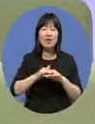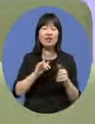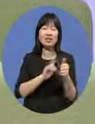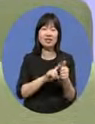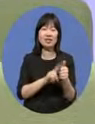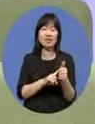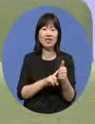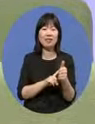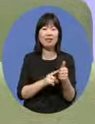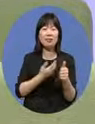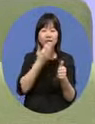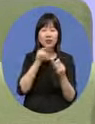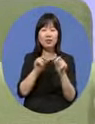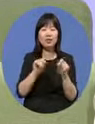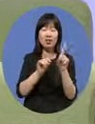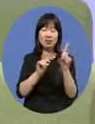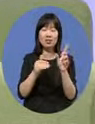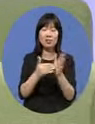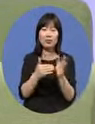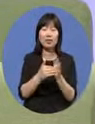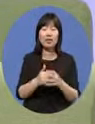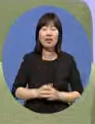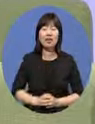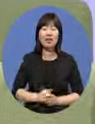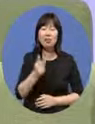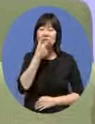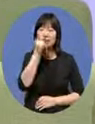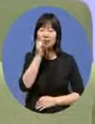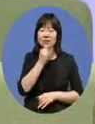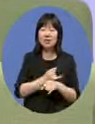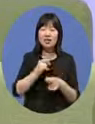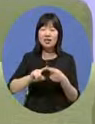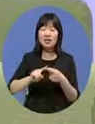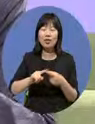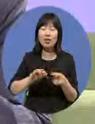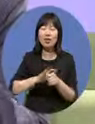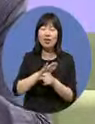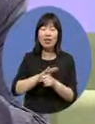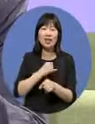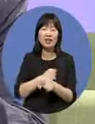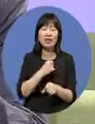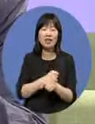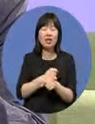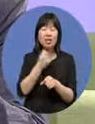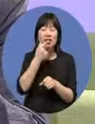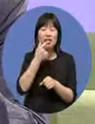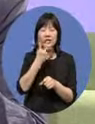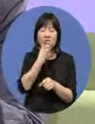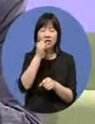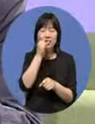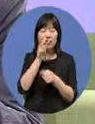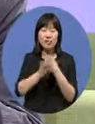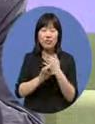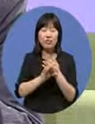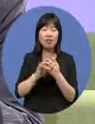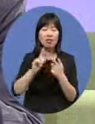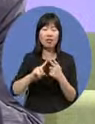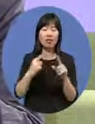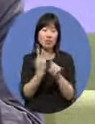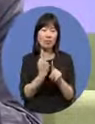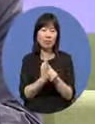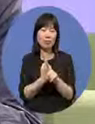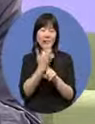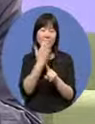대상이 먹는 것밖에 없고요. 그 다음에 결핍. 그래서 자기가 사랑을 이제 결핍이 된다면 또 그것을 또 메꿔줄 수 있는